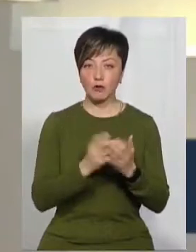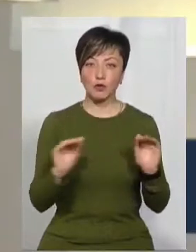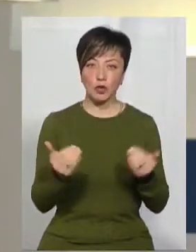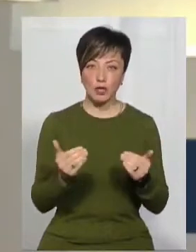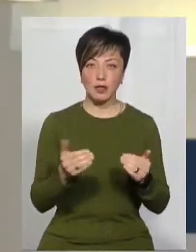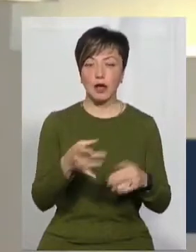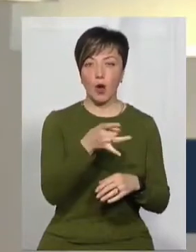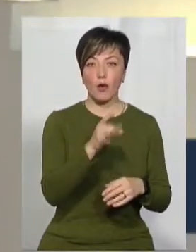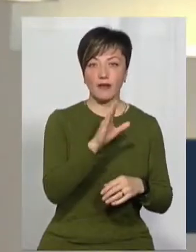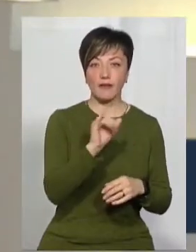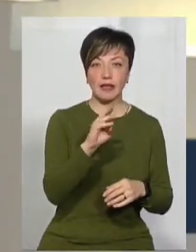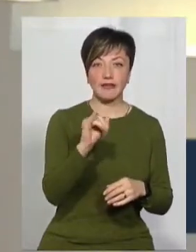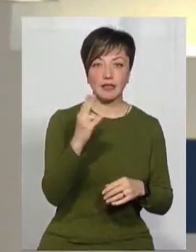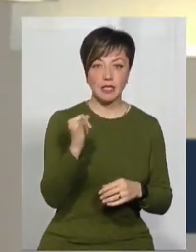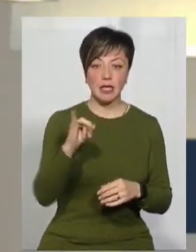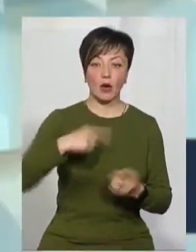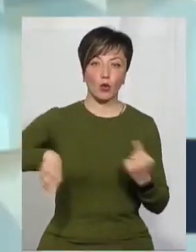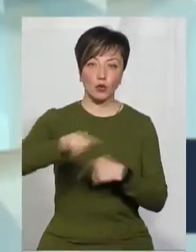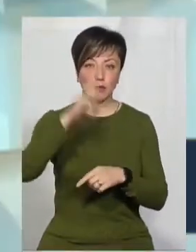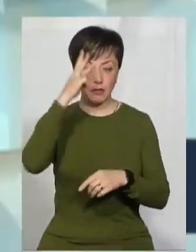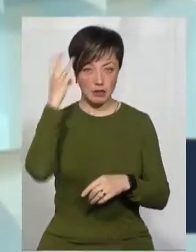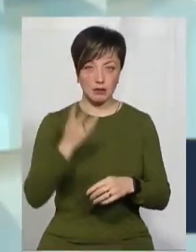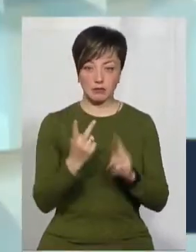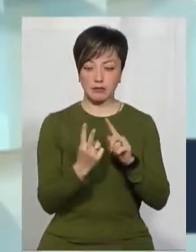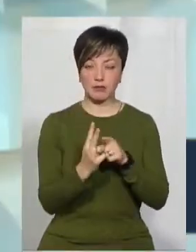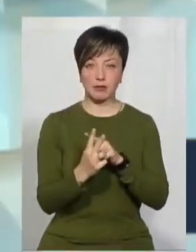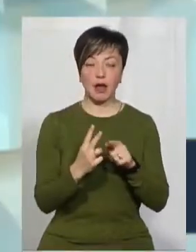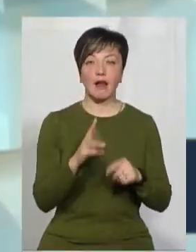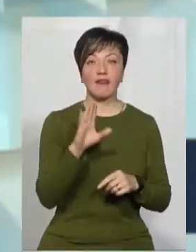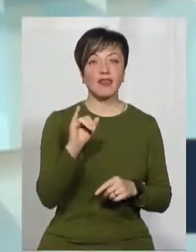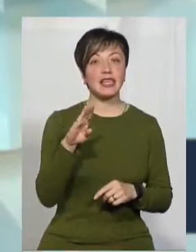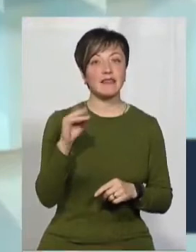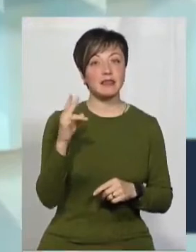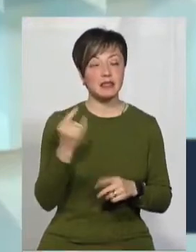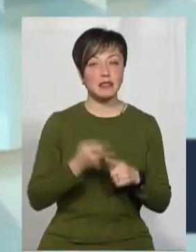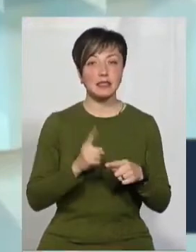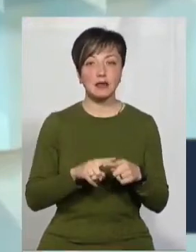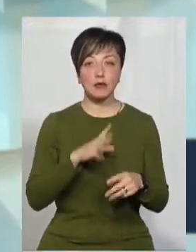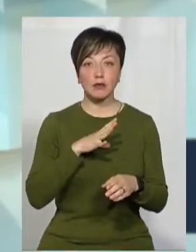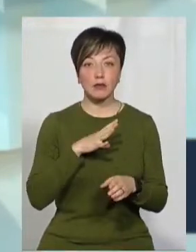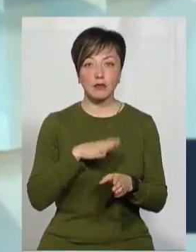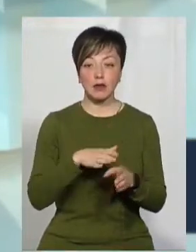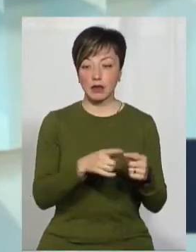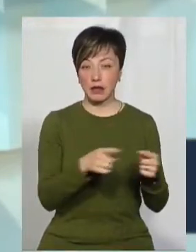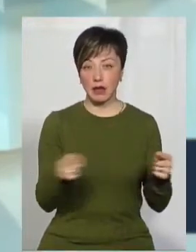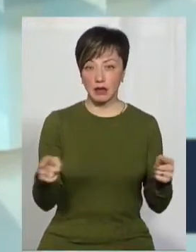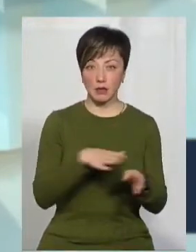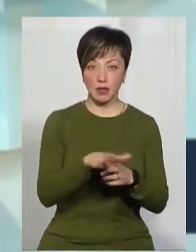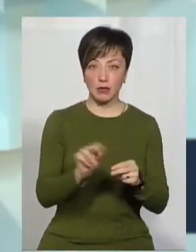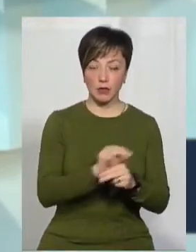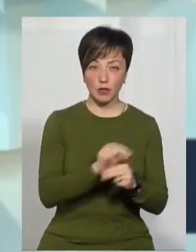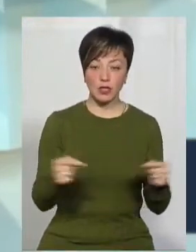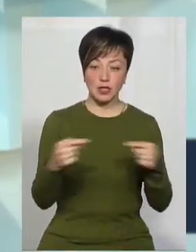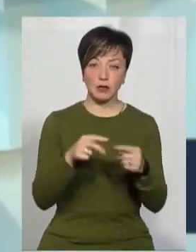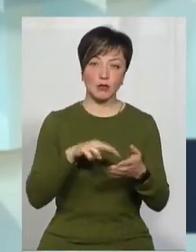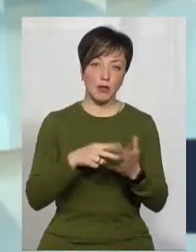сюжеті, в районі Вітівців і на окружній Хмельницькій. Якщо ми говоримо в районі Вітівців, ця ділянка була капітального ремонту, там одна ділянка капітального ремонту.